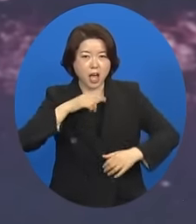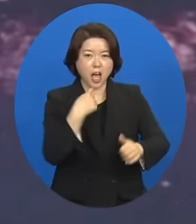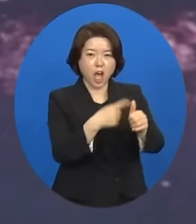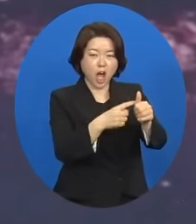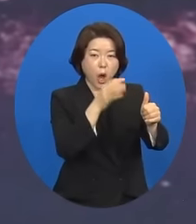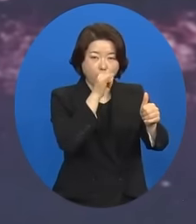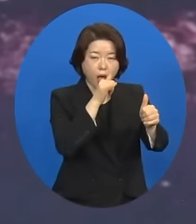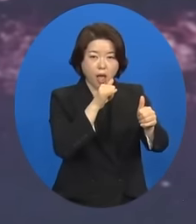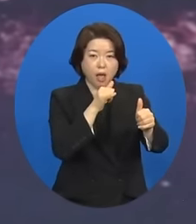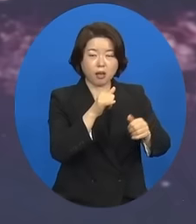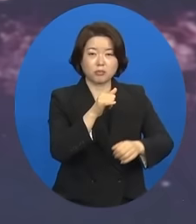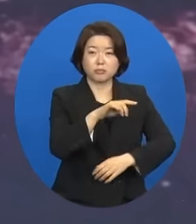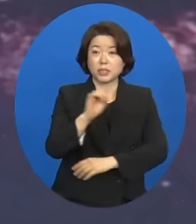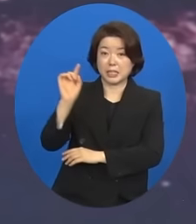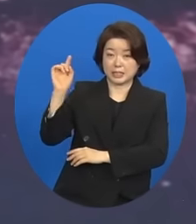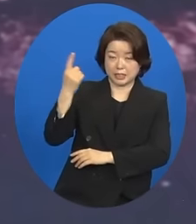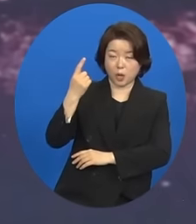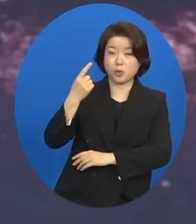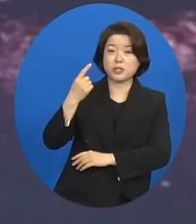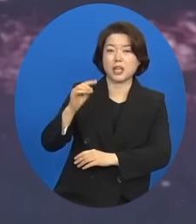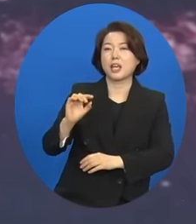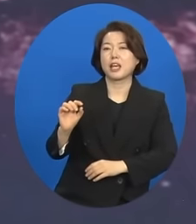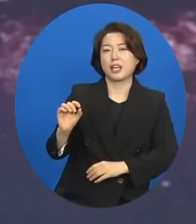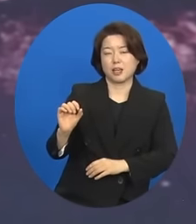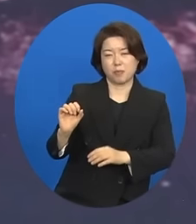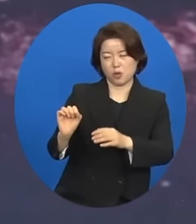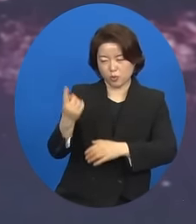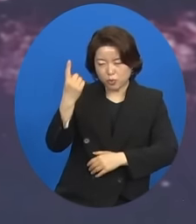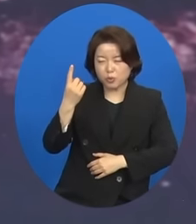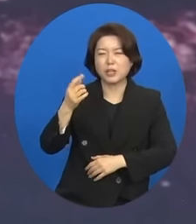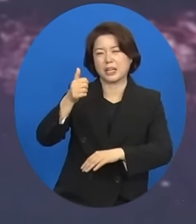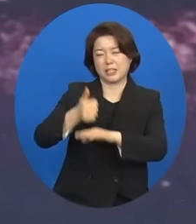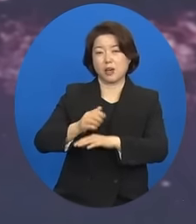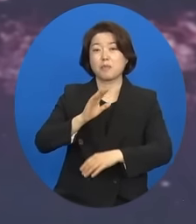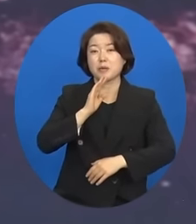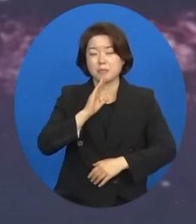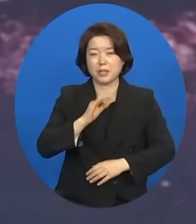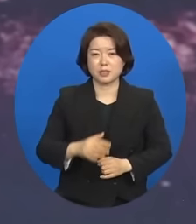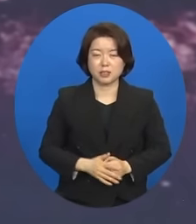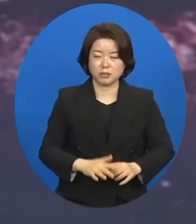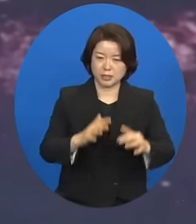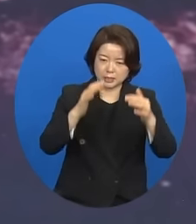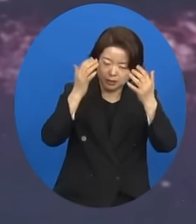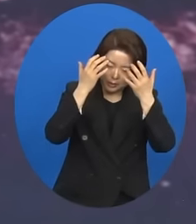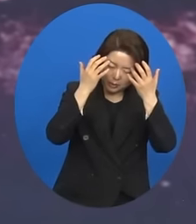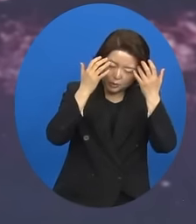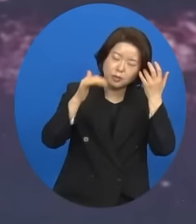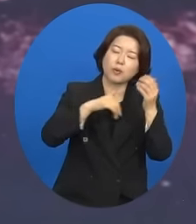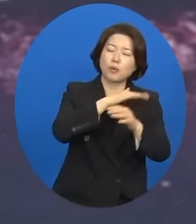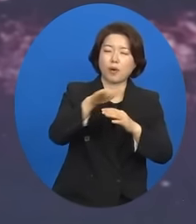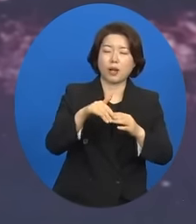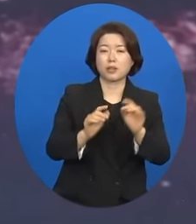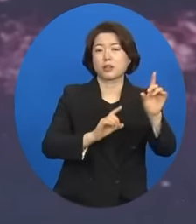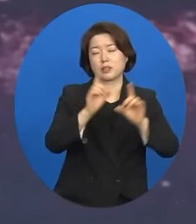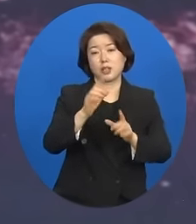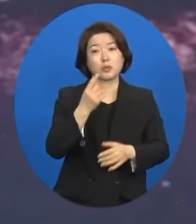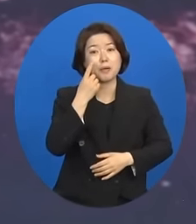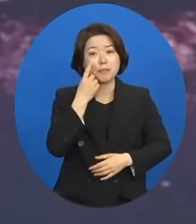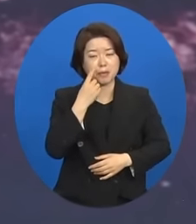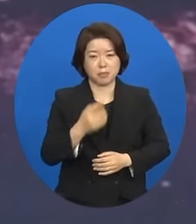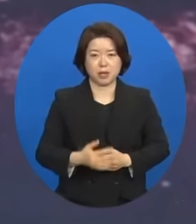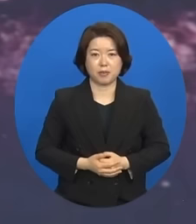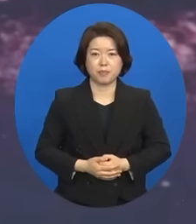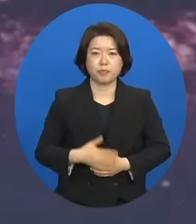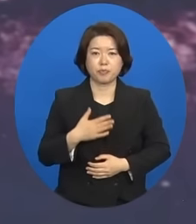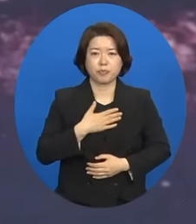죄로 인한 열매는 맞습니다 그런데 그러한 그 고통스러운 환경을 대하는 다윗의 태도를 한번 보시길 바랍니다